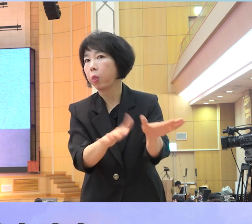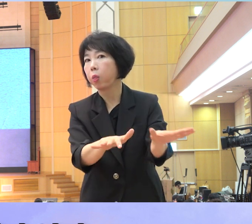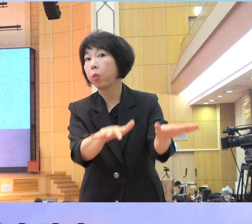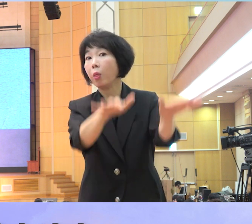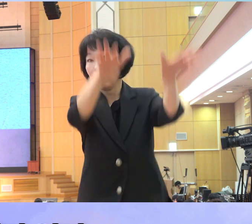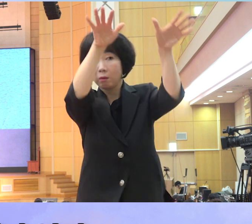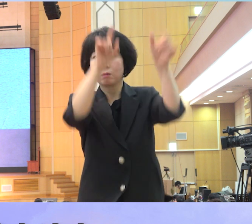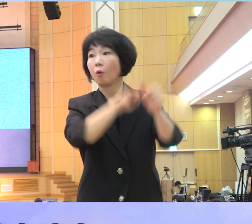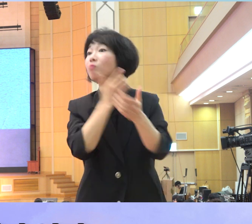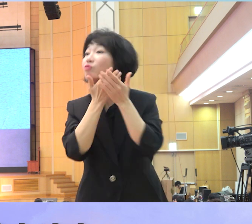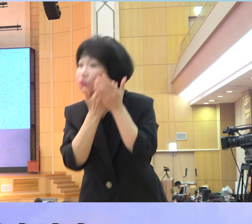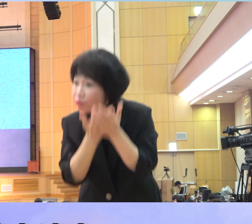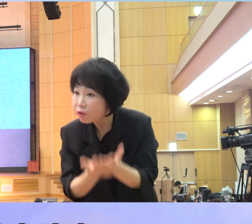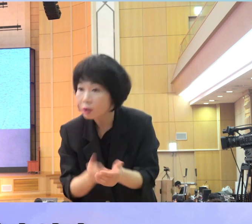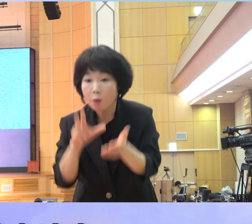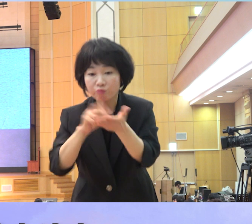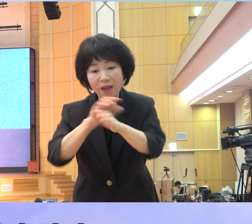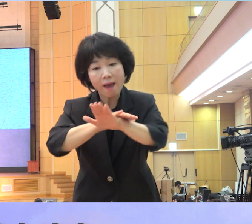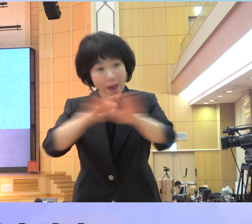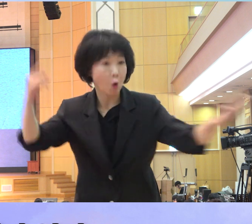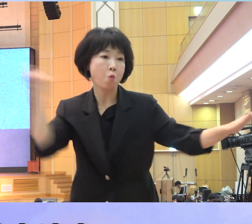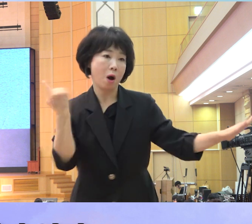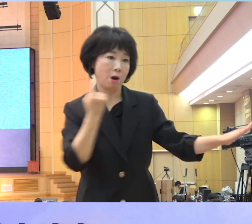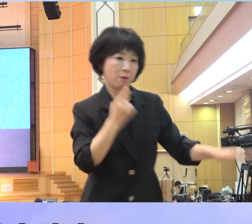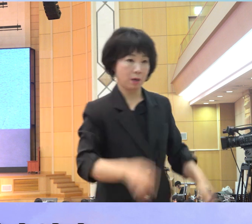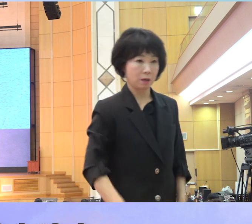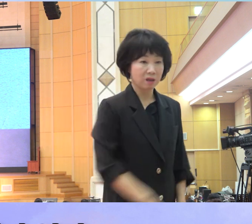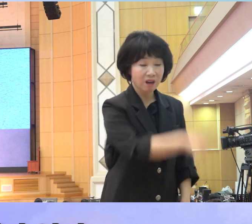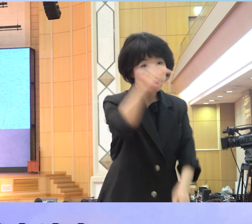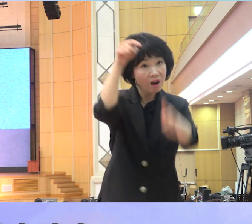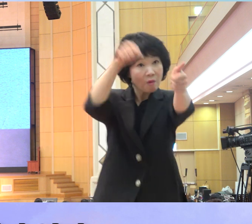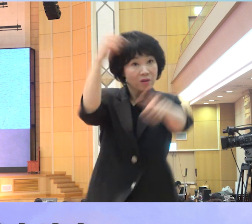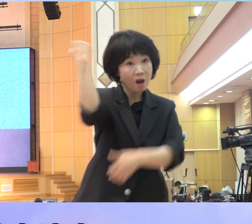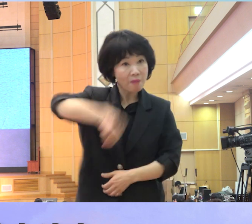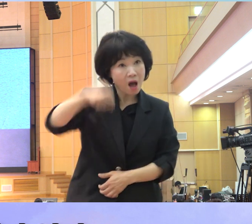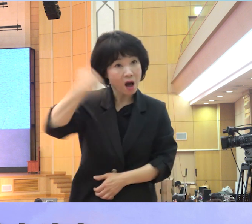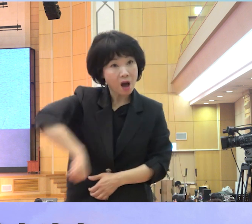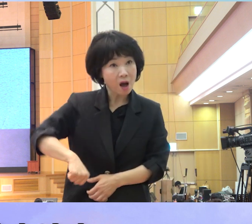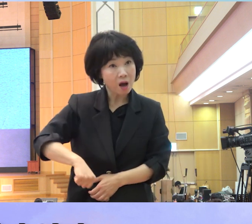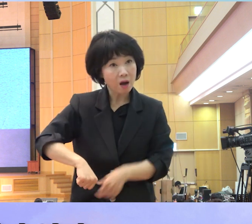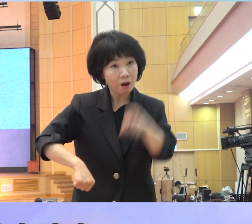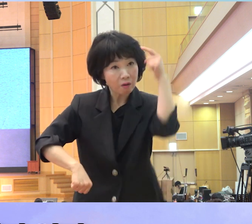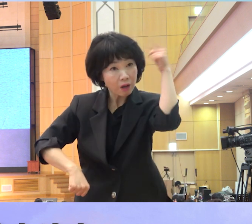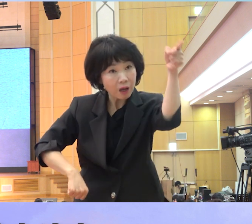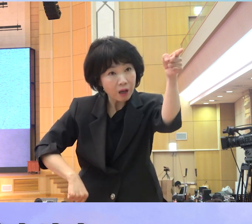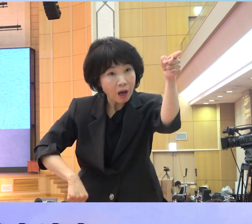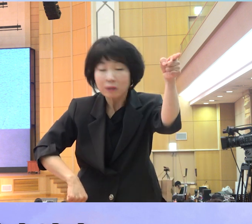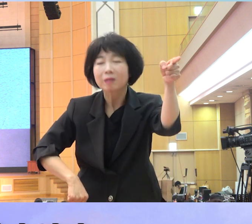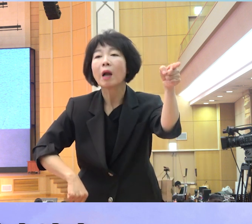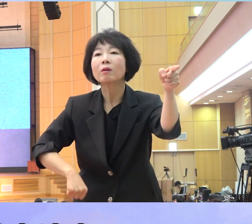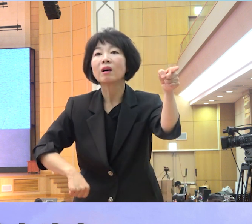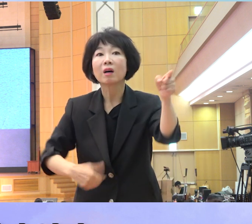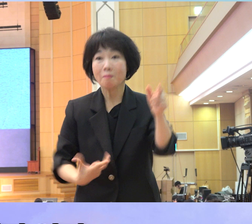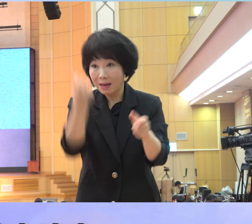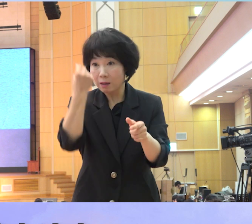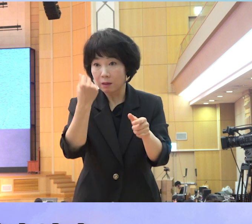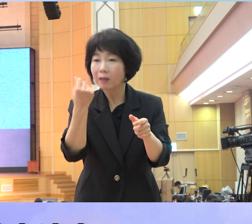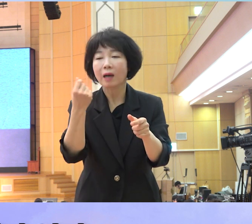이게 굉장히 중요한 거예요. 왜 너는 내가 그렇게 얘기했는데 바로 하지 못하니? 그럼 여러분은 얘기했다고 바로 다